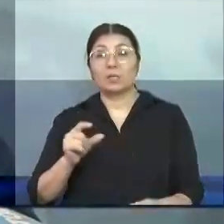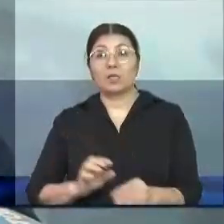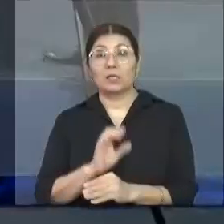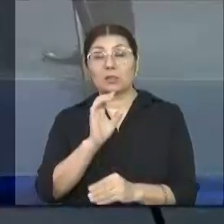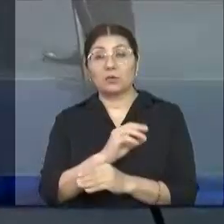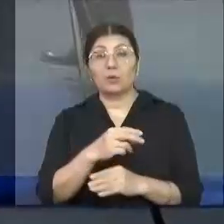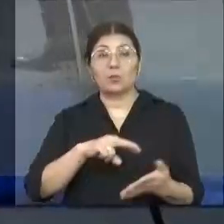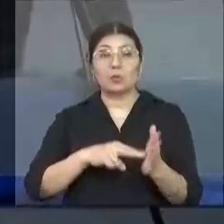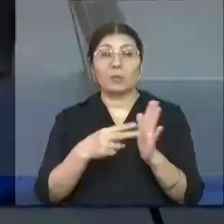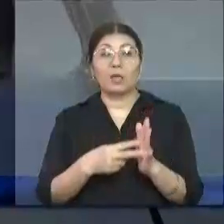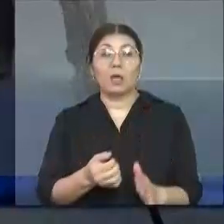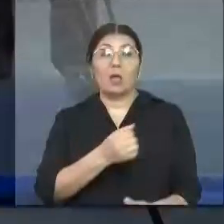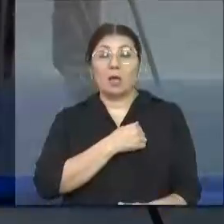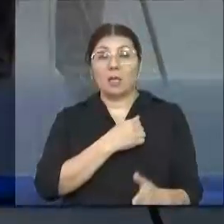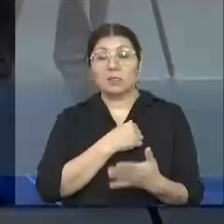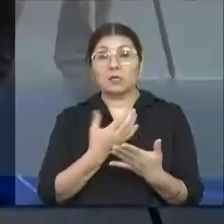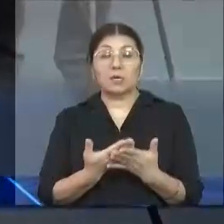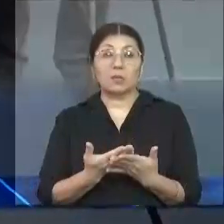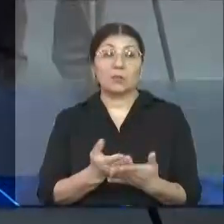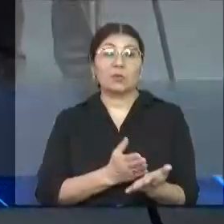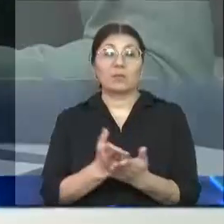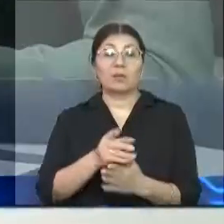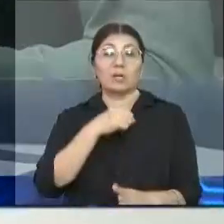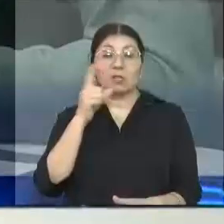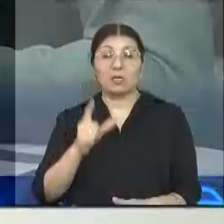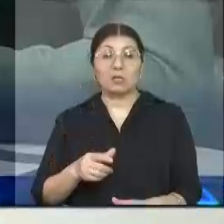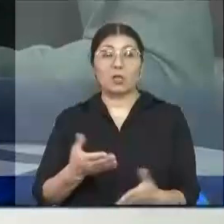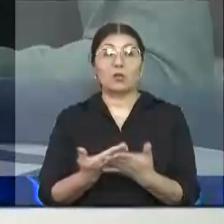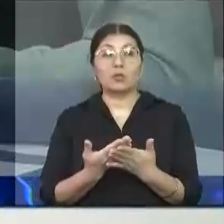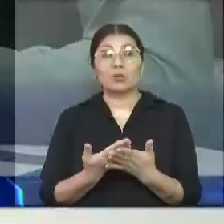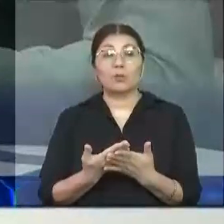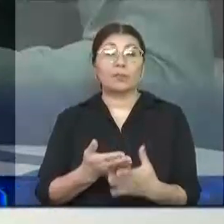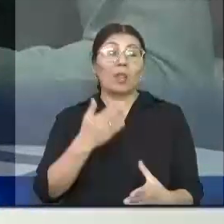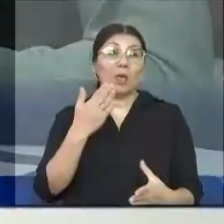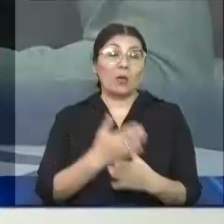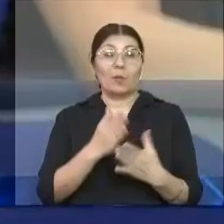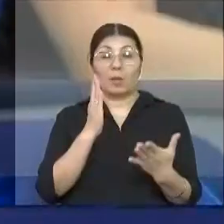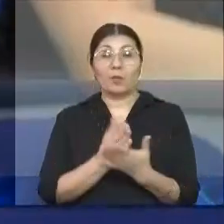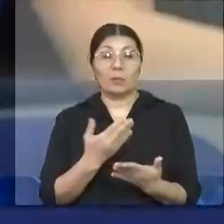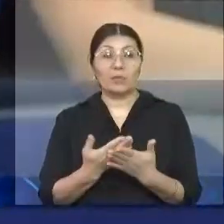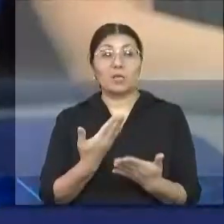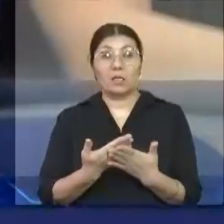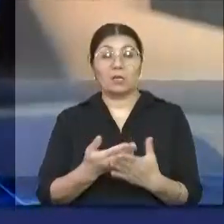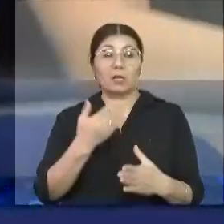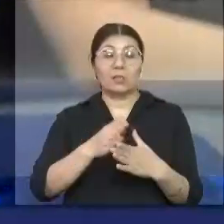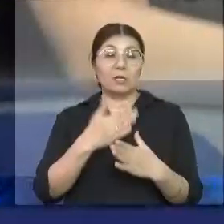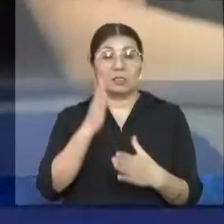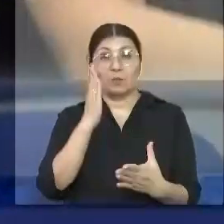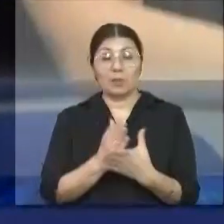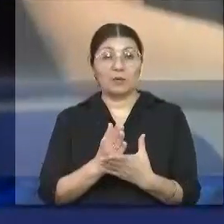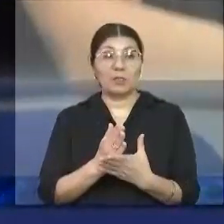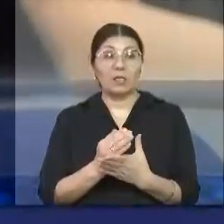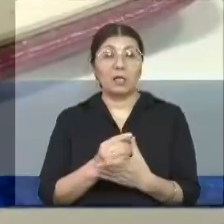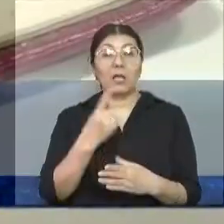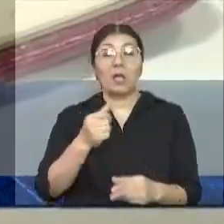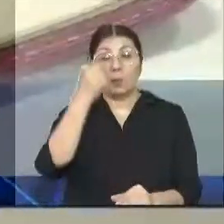жоспарлануда. Әскерге баратын жастар үшін қосымша жеңілдіктер қарастырылған. Бірінші кезекте егер несиесі бар болса, оны ай сайынғы төлеу